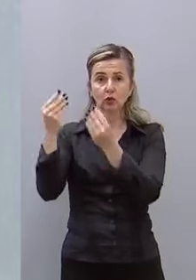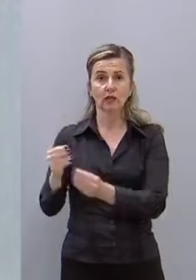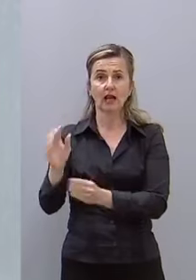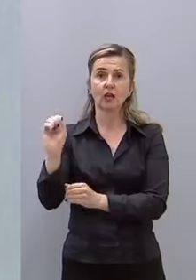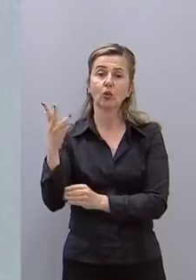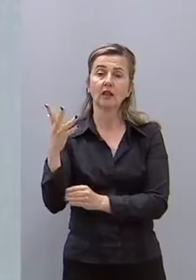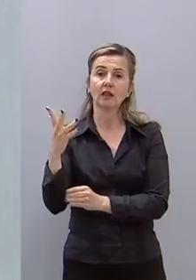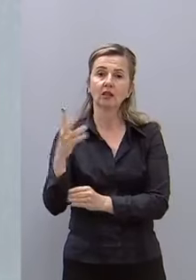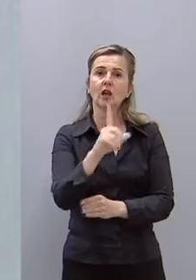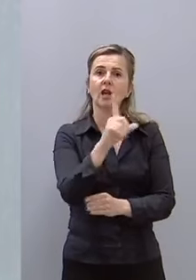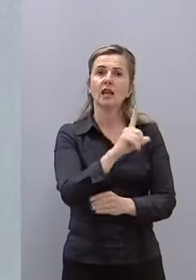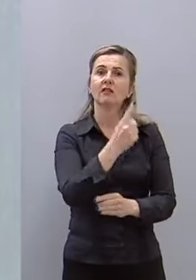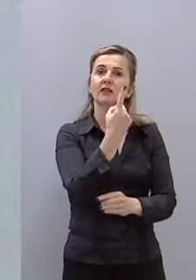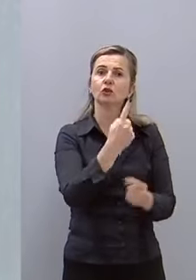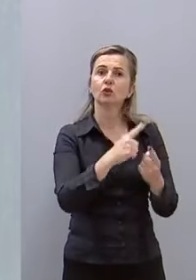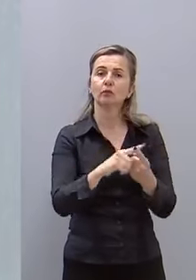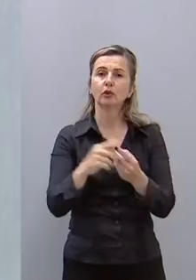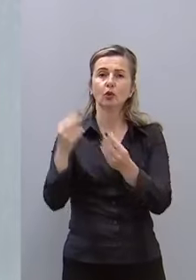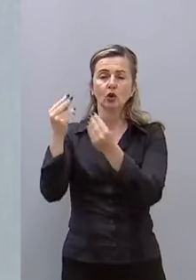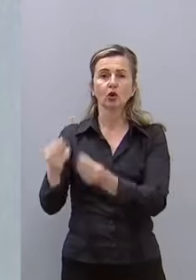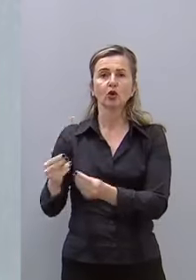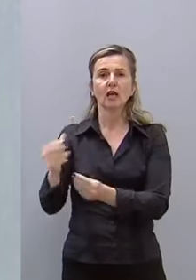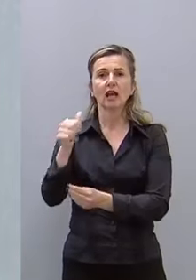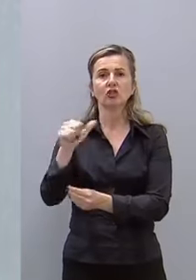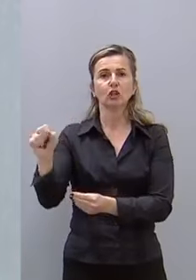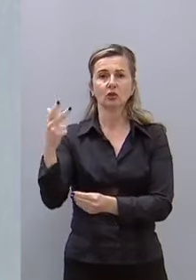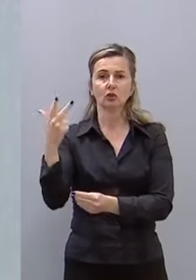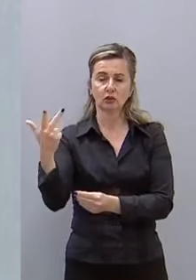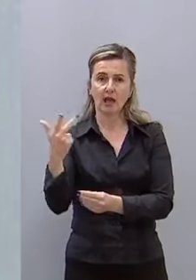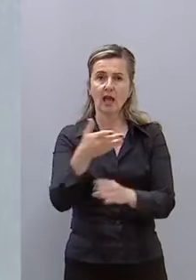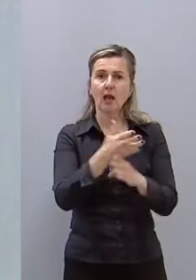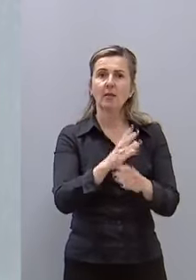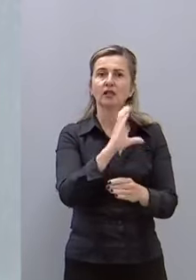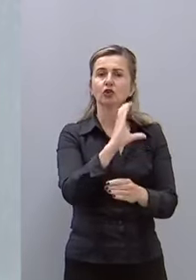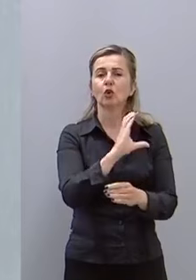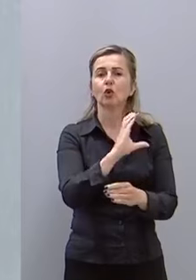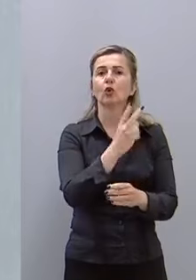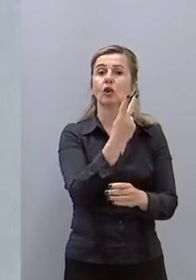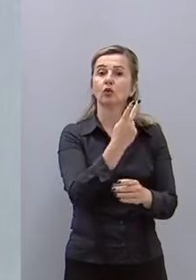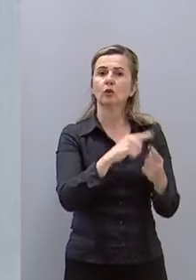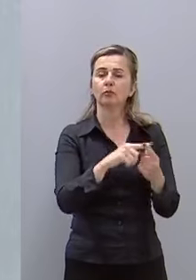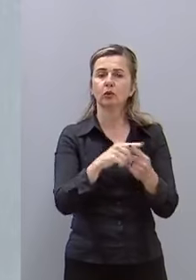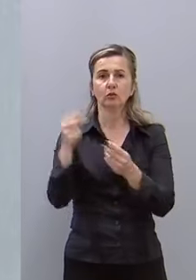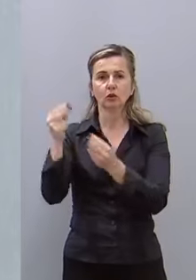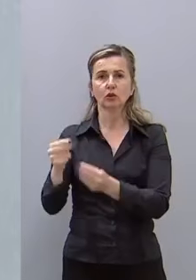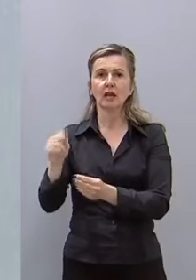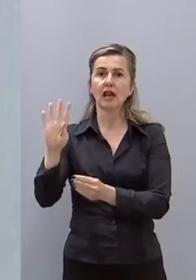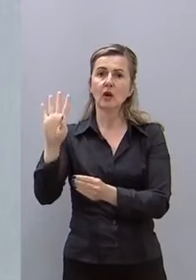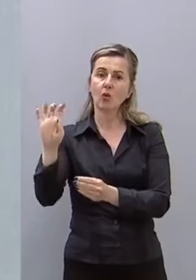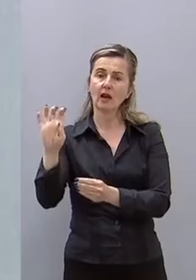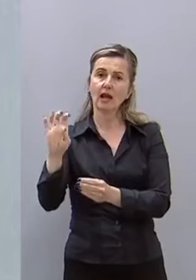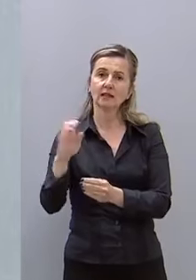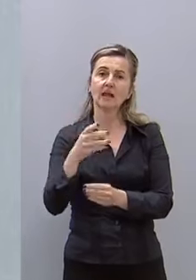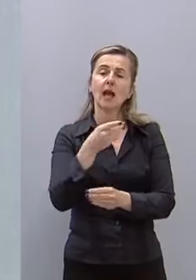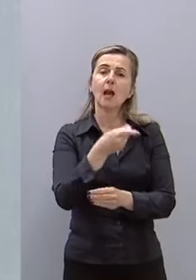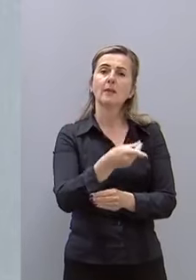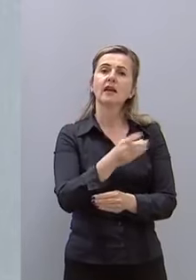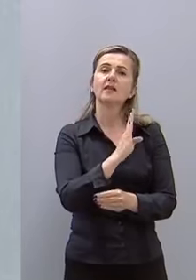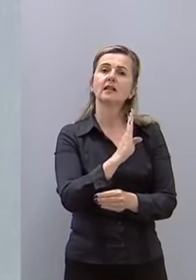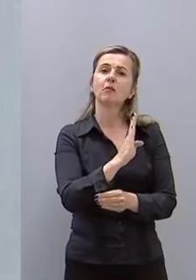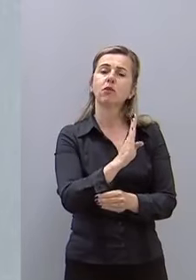l'avis 1 per un totale di 103 mezzocorona 2 per un totale di 40 che liberò un